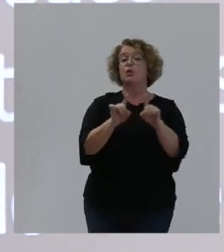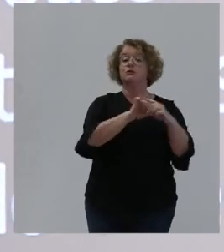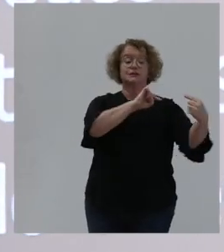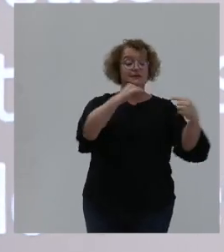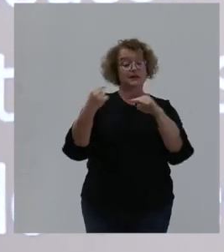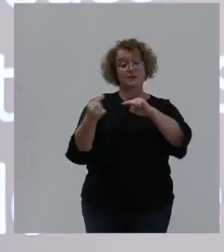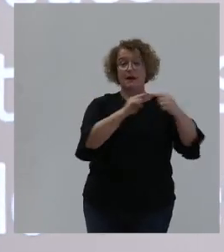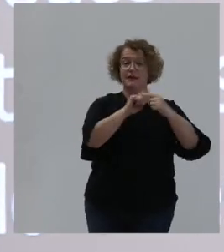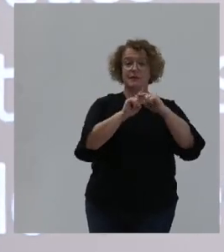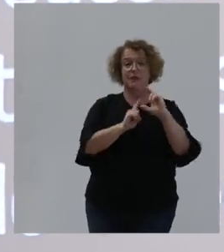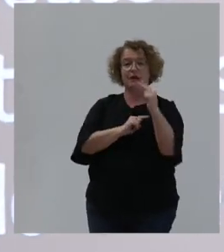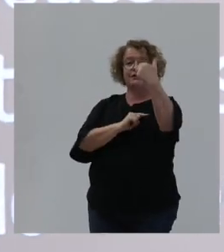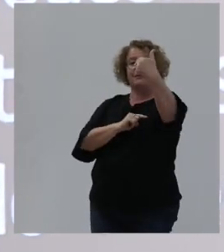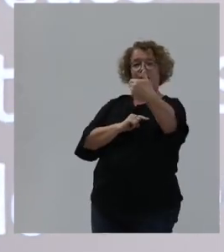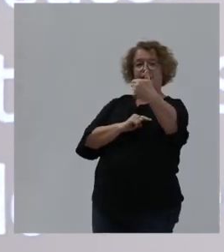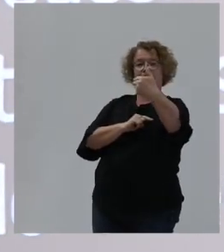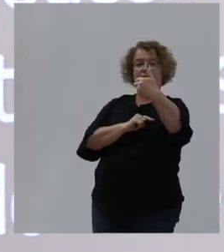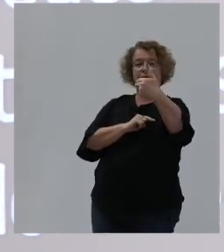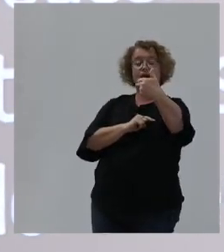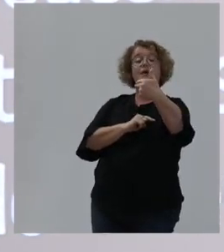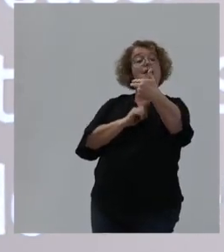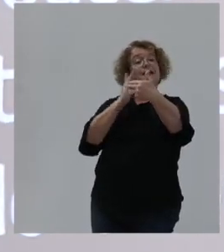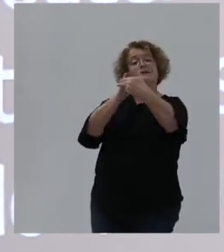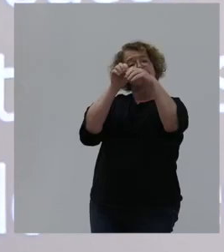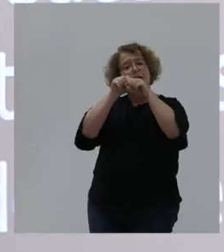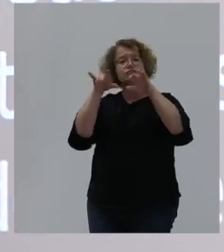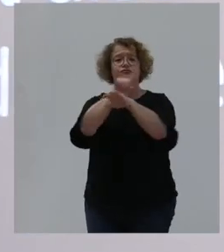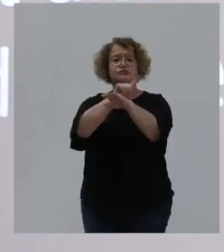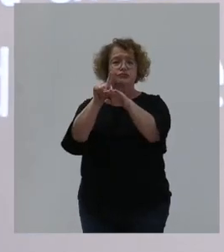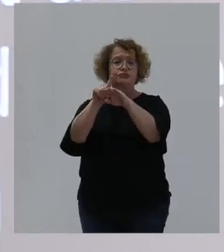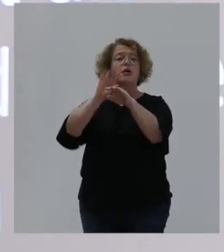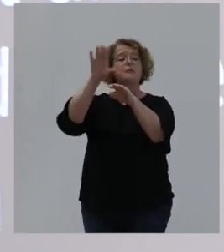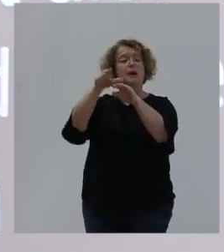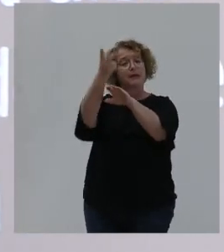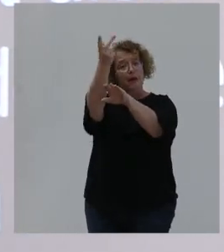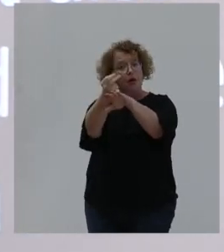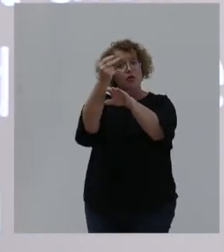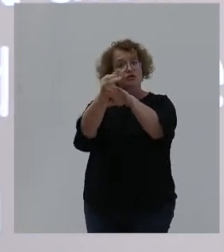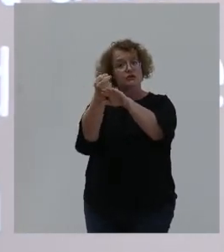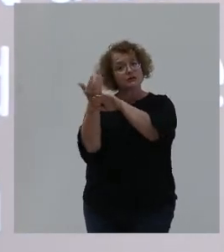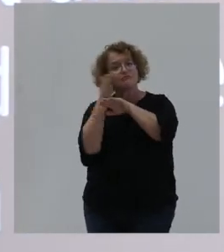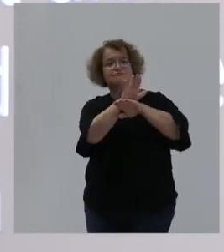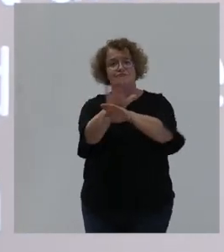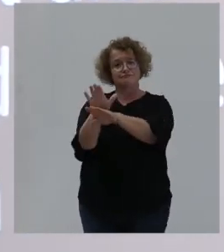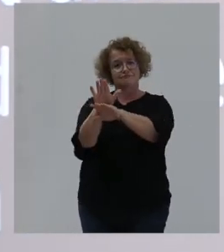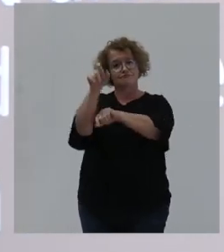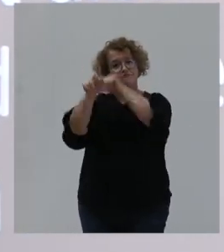il y a une captation vidéo, pas de retransmission en direct, mais il sera accessible ensuite et pour les gens à